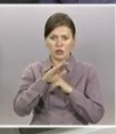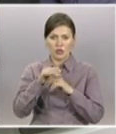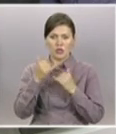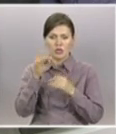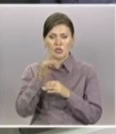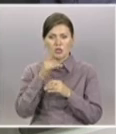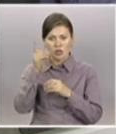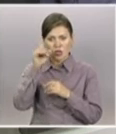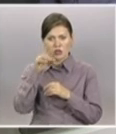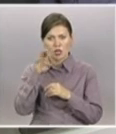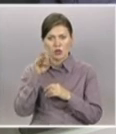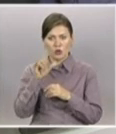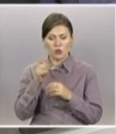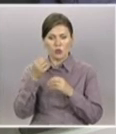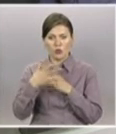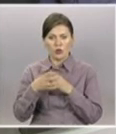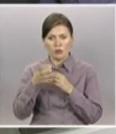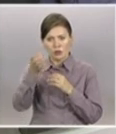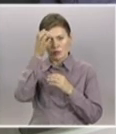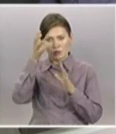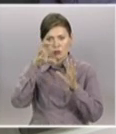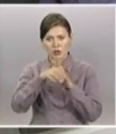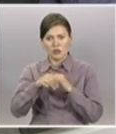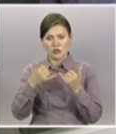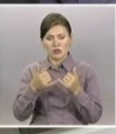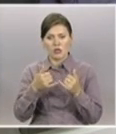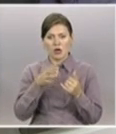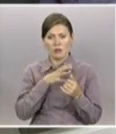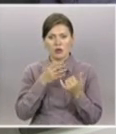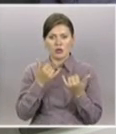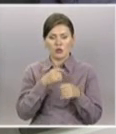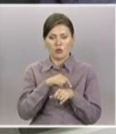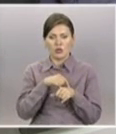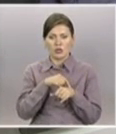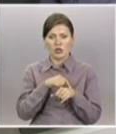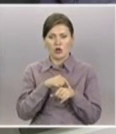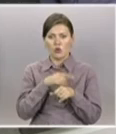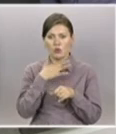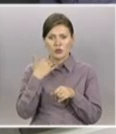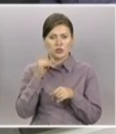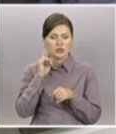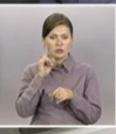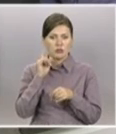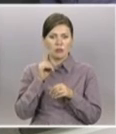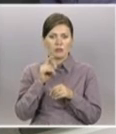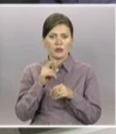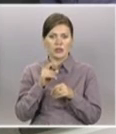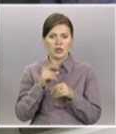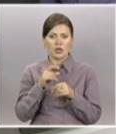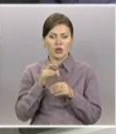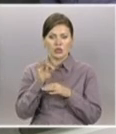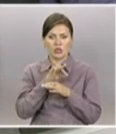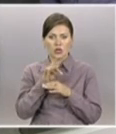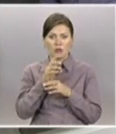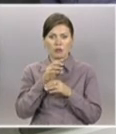дін тануын неге орта білімге қоспасқа деп ойындаймын. Өйткені қазіргі уақытта мысалы көптеген жас балалар